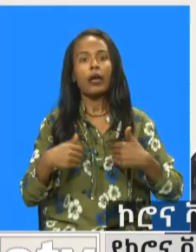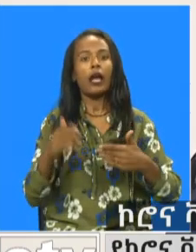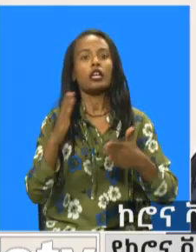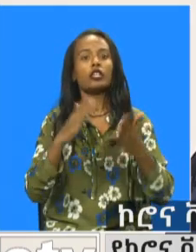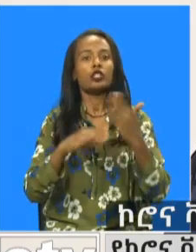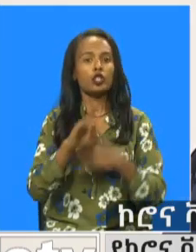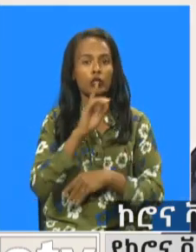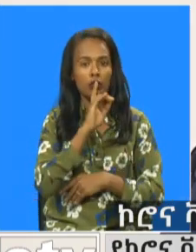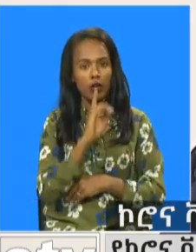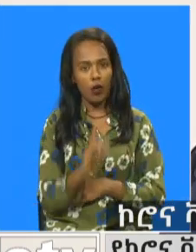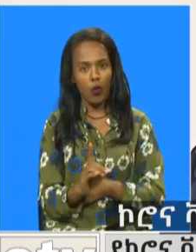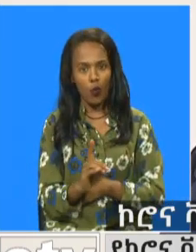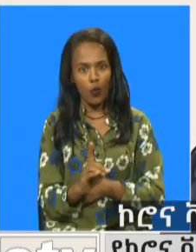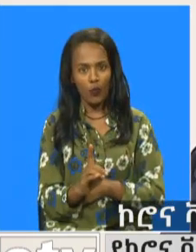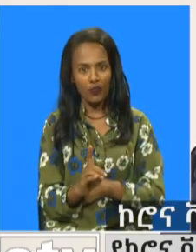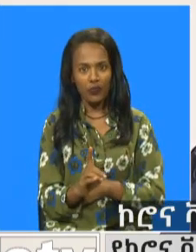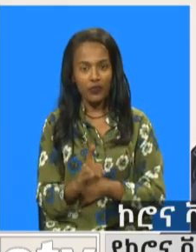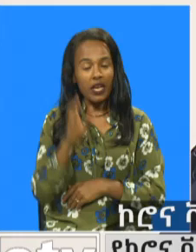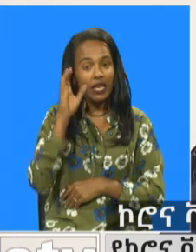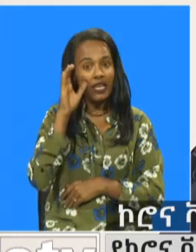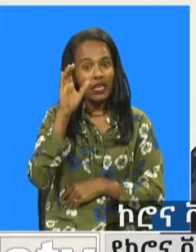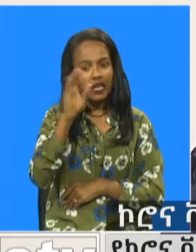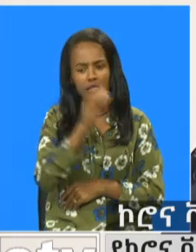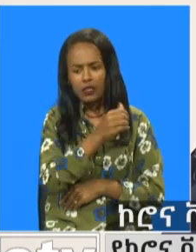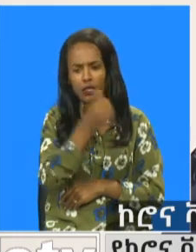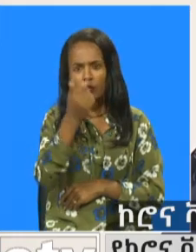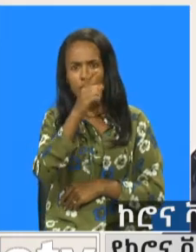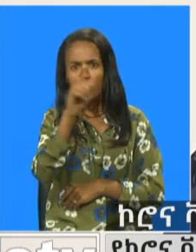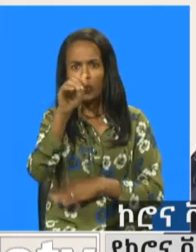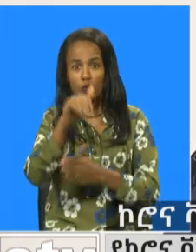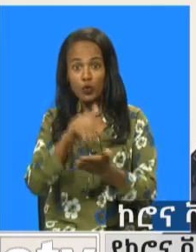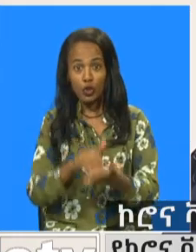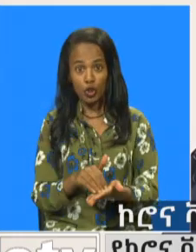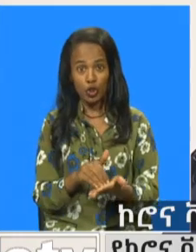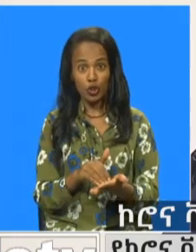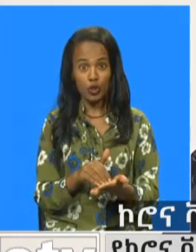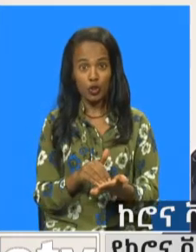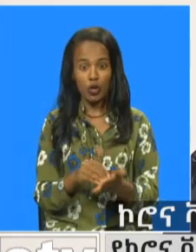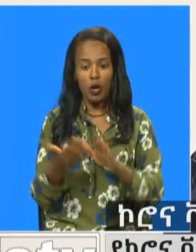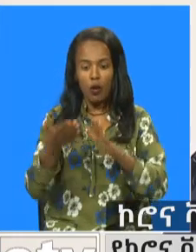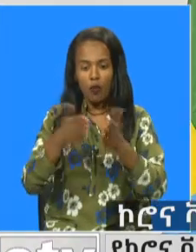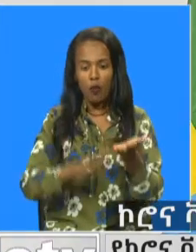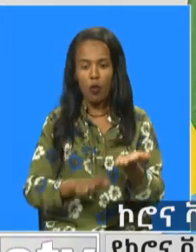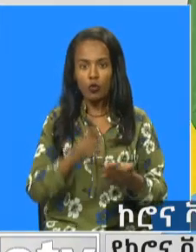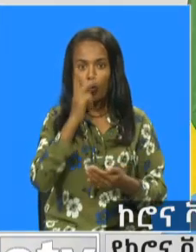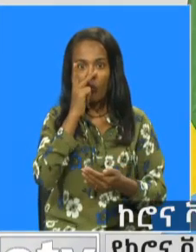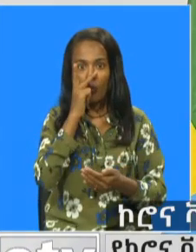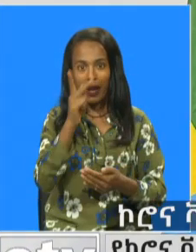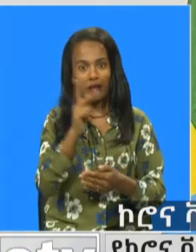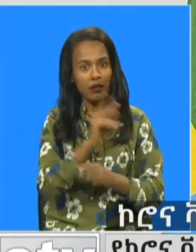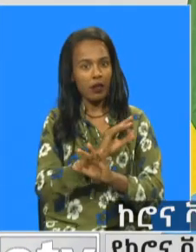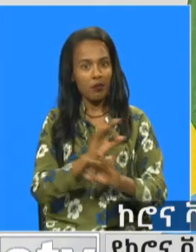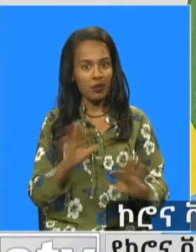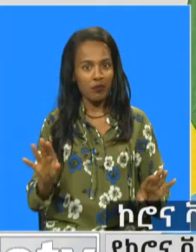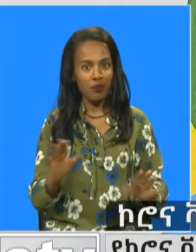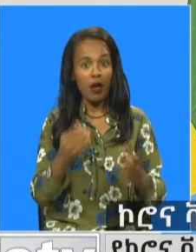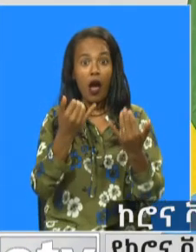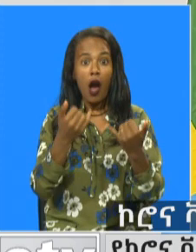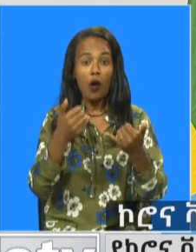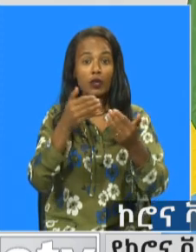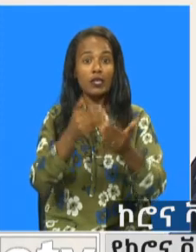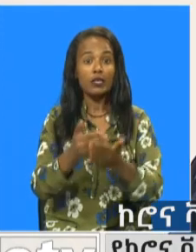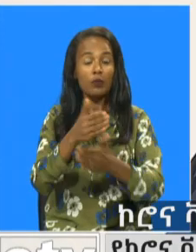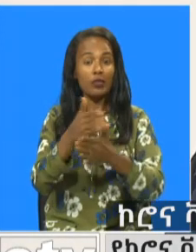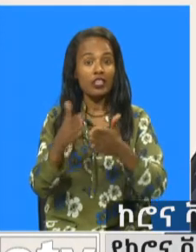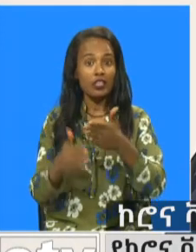ነው። የግድ እንደሌሎች በመቶ ሺዎች ሞቶ ማየት የለብንም። አሁን